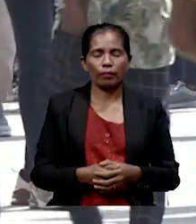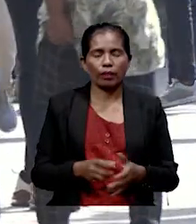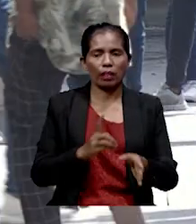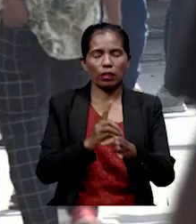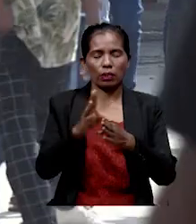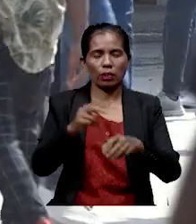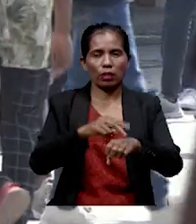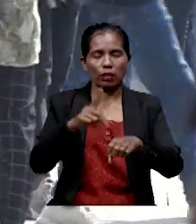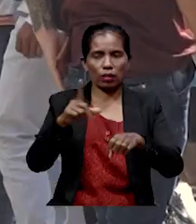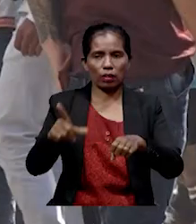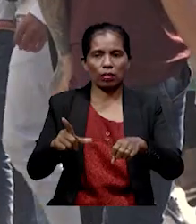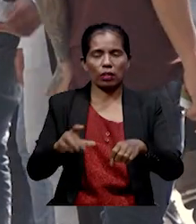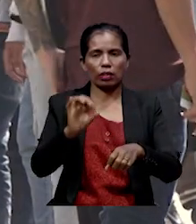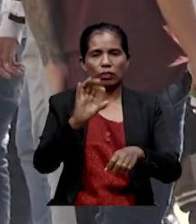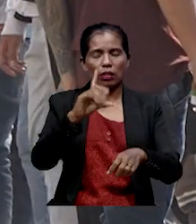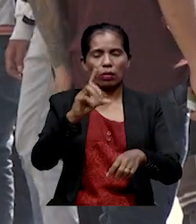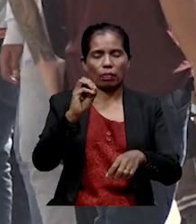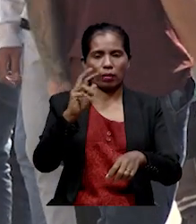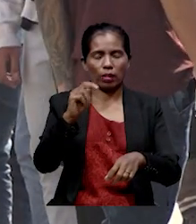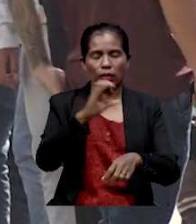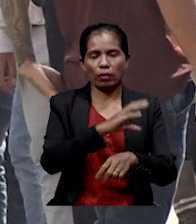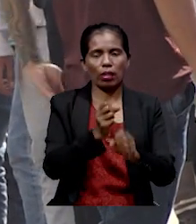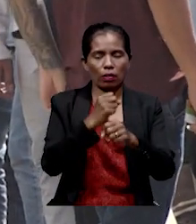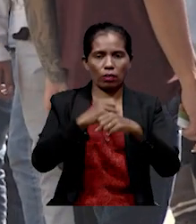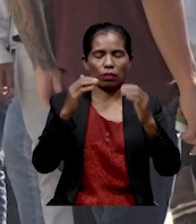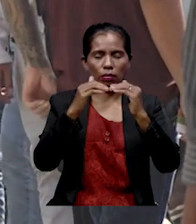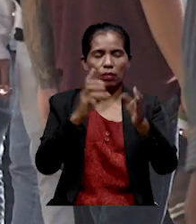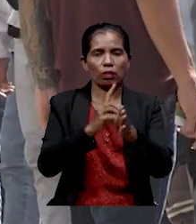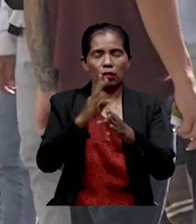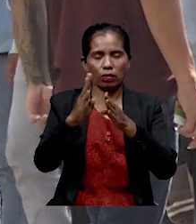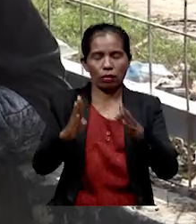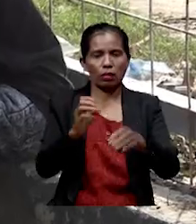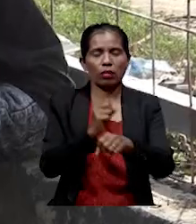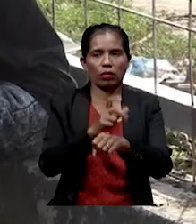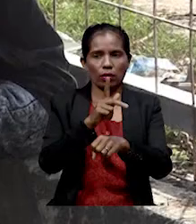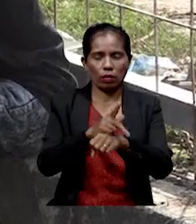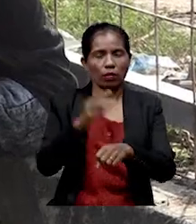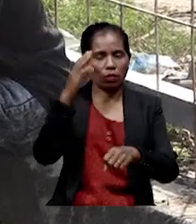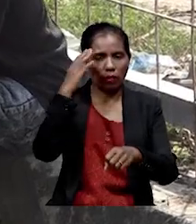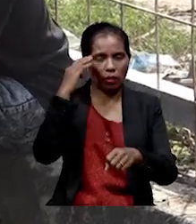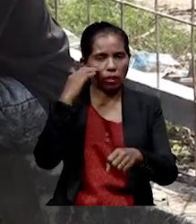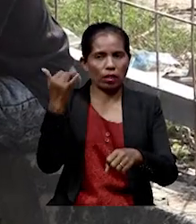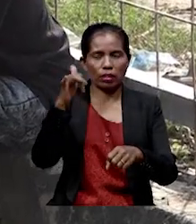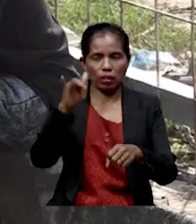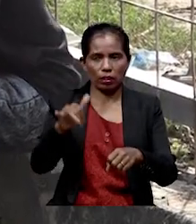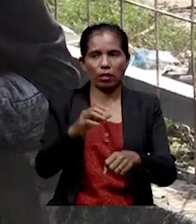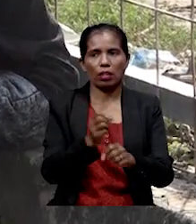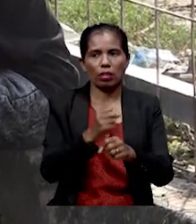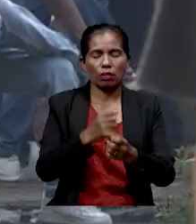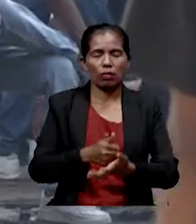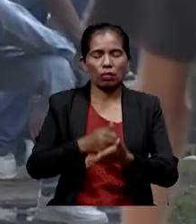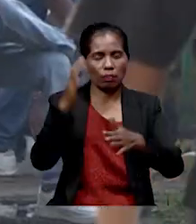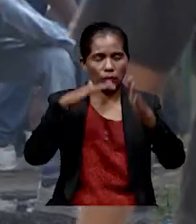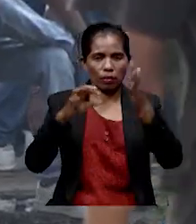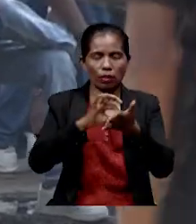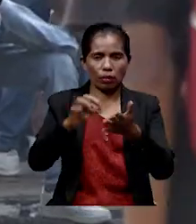Nasional Emprego Exterior Filomeno Suarez Ateten halo na encontro ho Direktur Sentru Formasaun Korea Sira ho di soluciona problema registrasaun